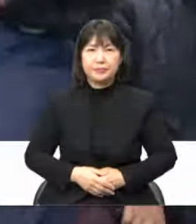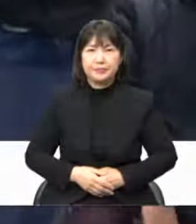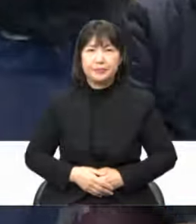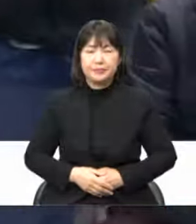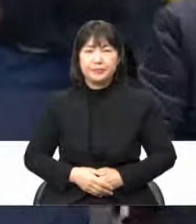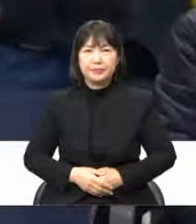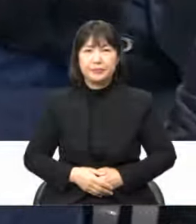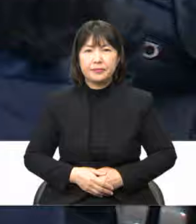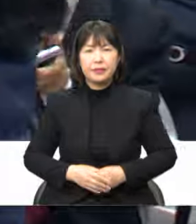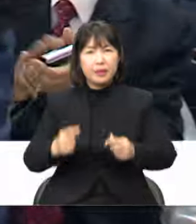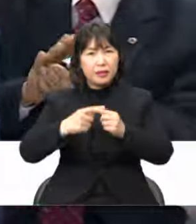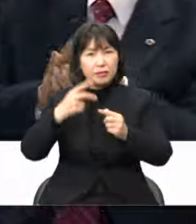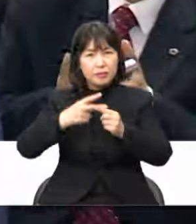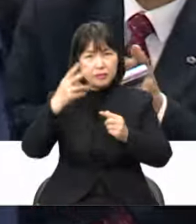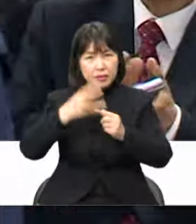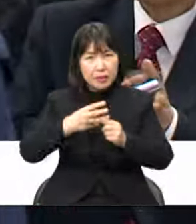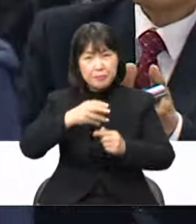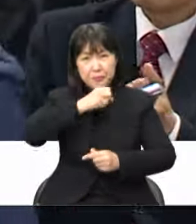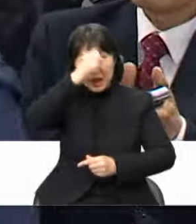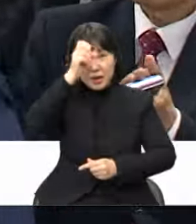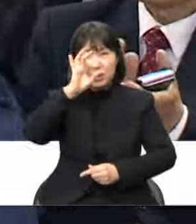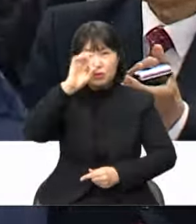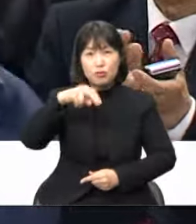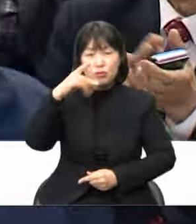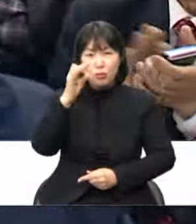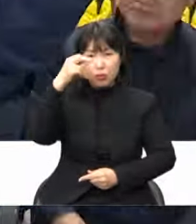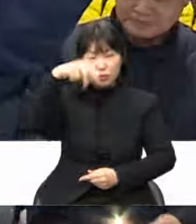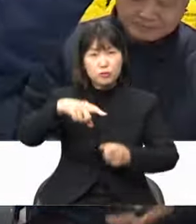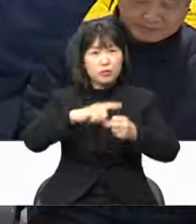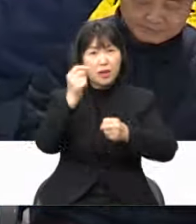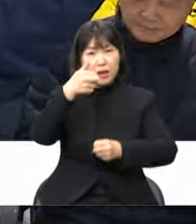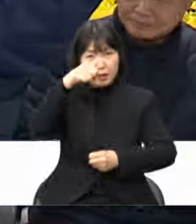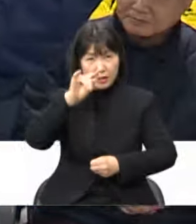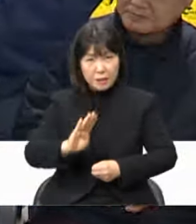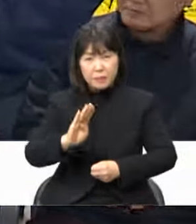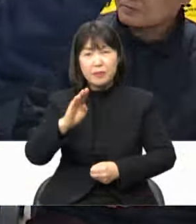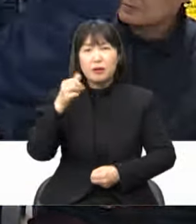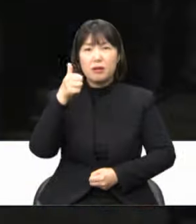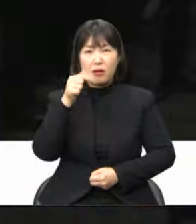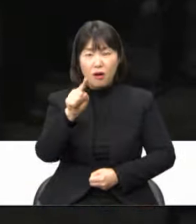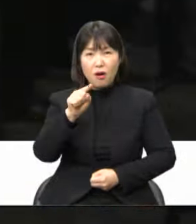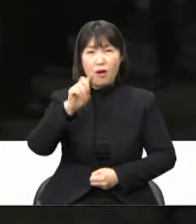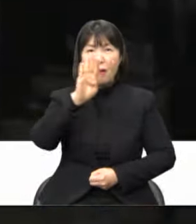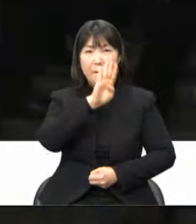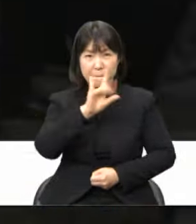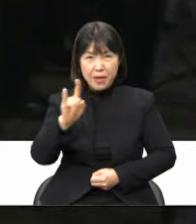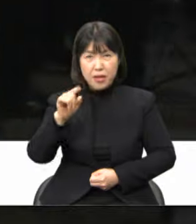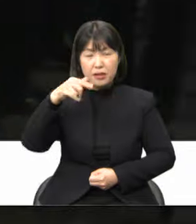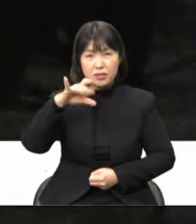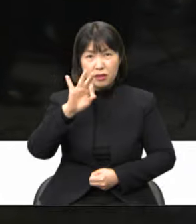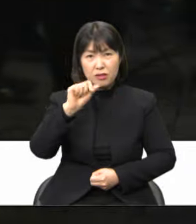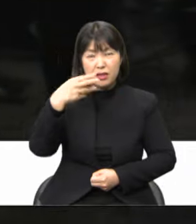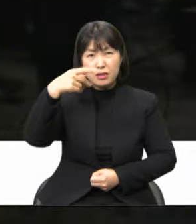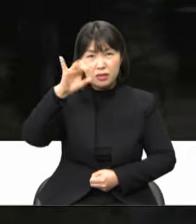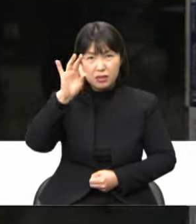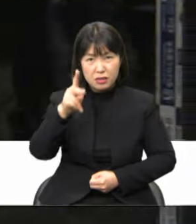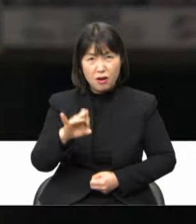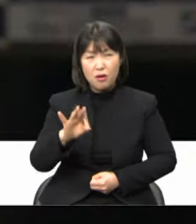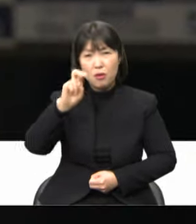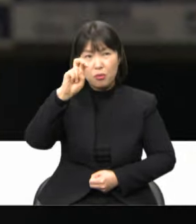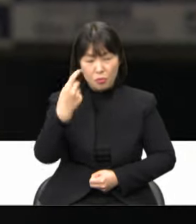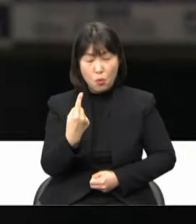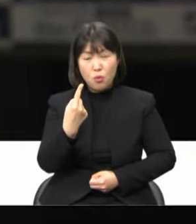역시 삼선에 오른 개갑 유동수 당선인을 비롯해 허종식 배준 정령 모경종 당선인